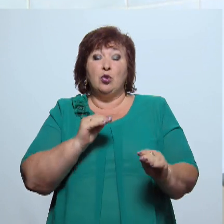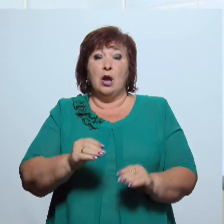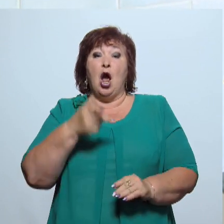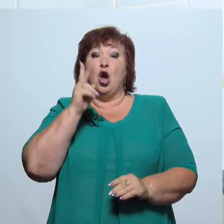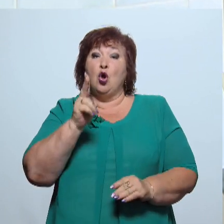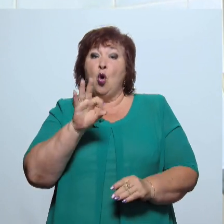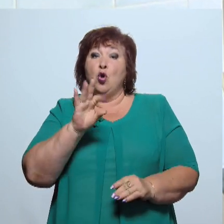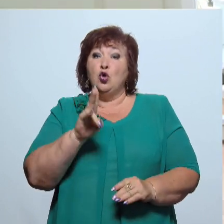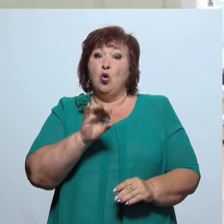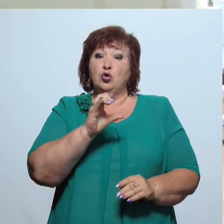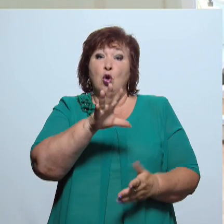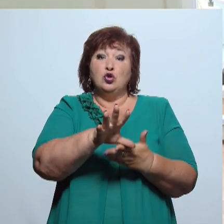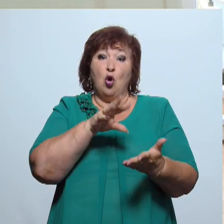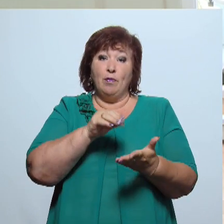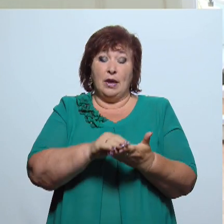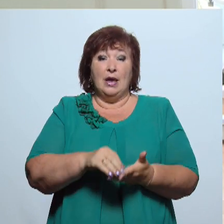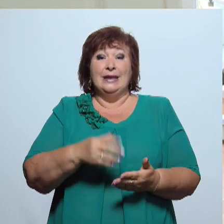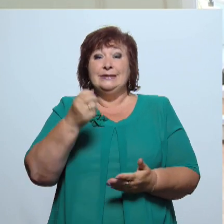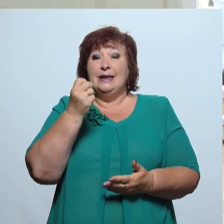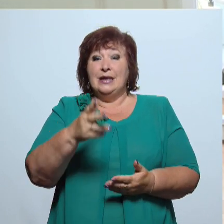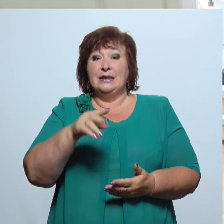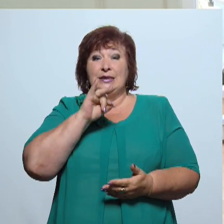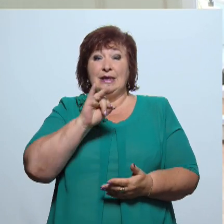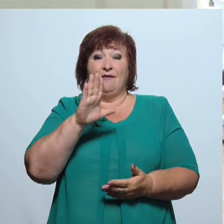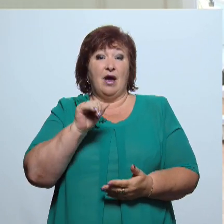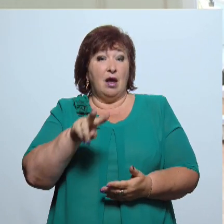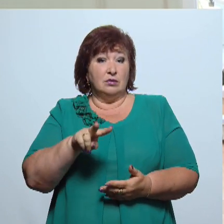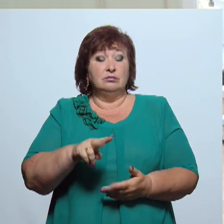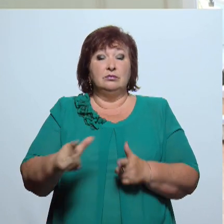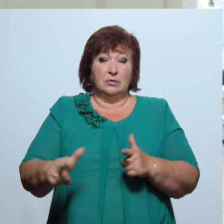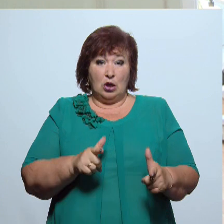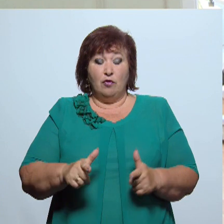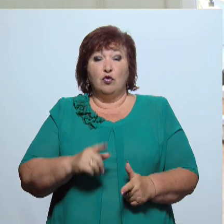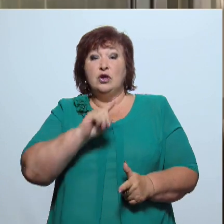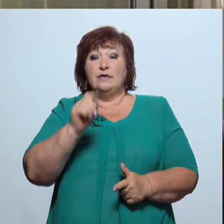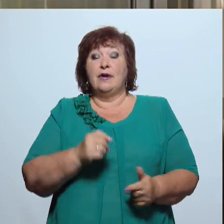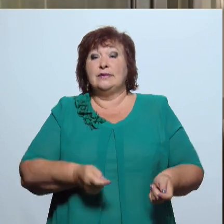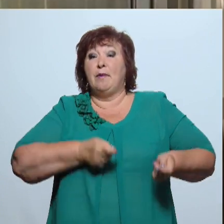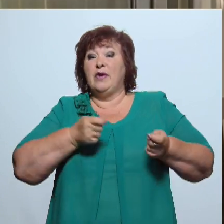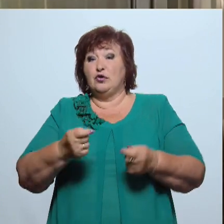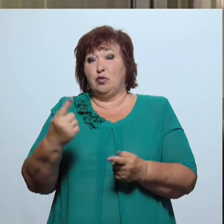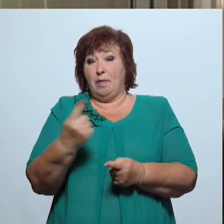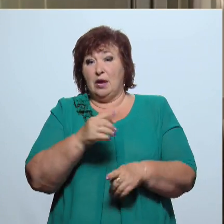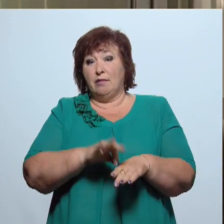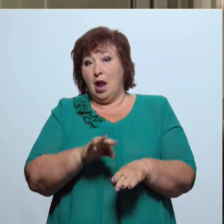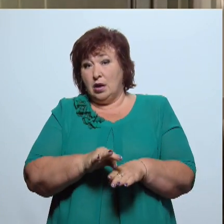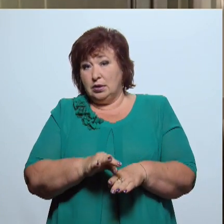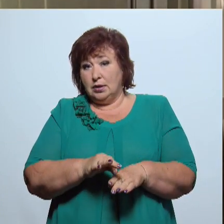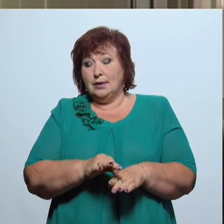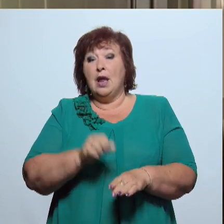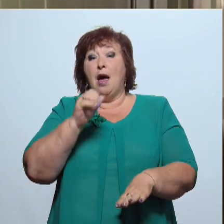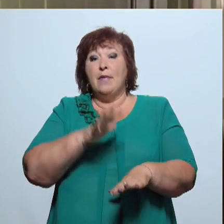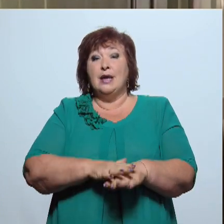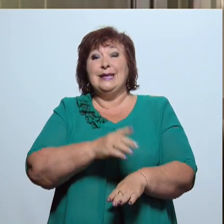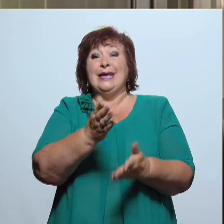колоноскопии. 13 аппаратов ИВЛ стоят наготове. Уже ночью в Завьялово привезут первых больных. Всего на базе хирургического